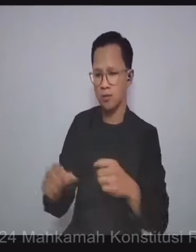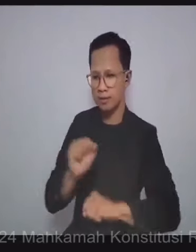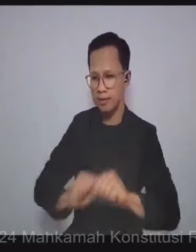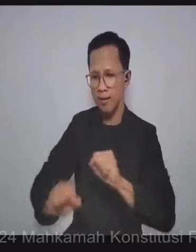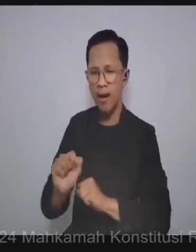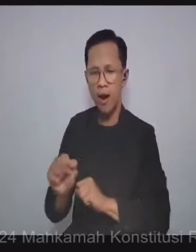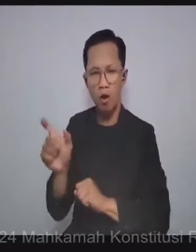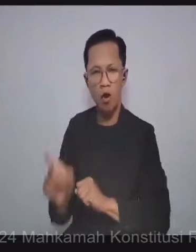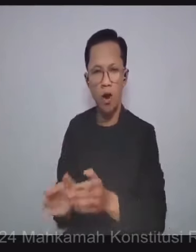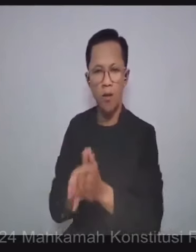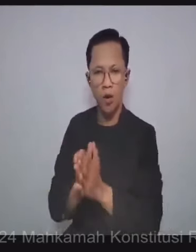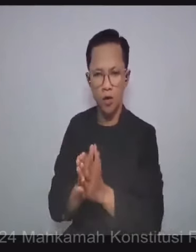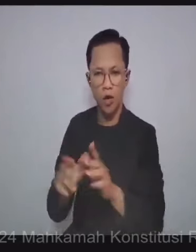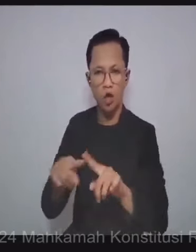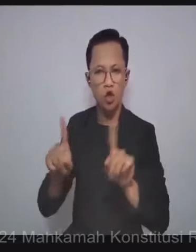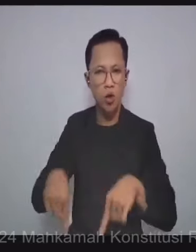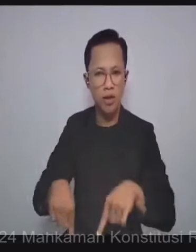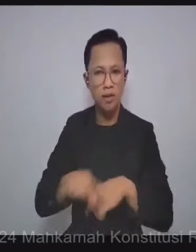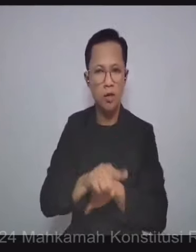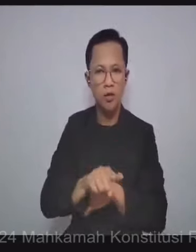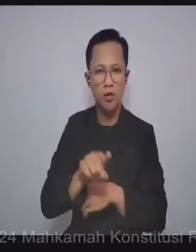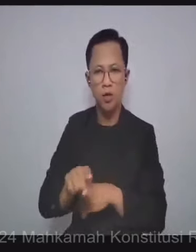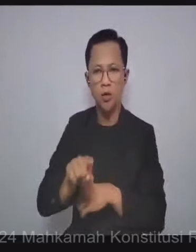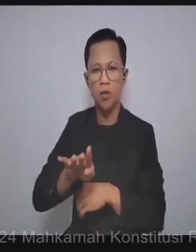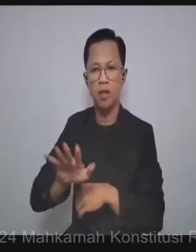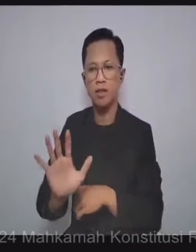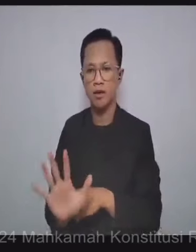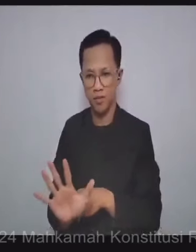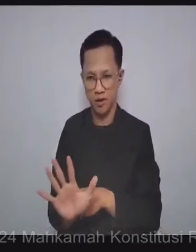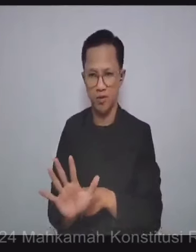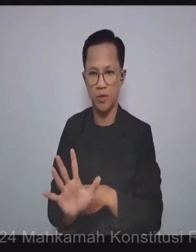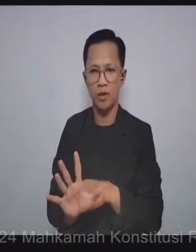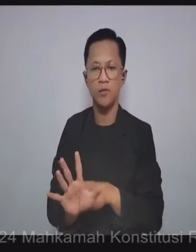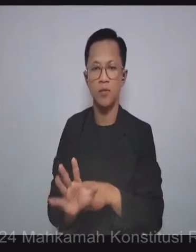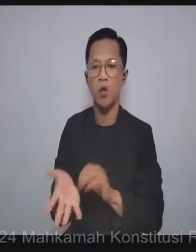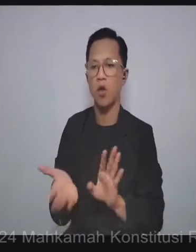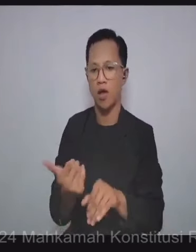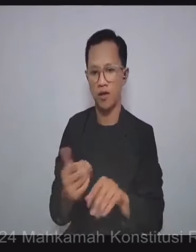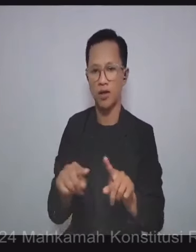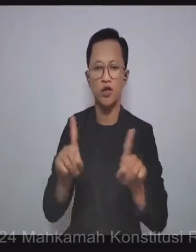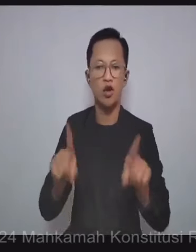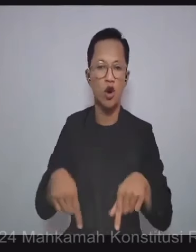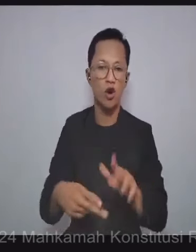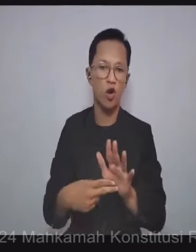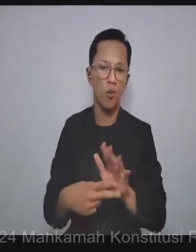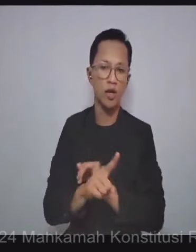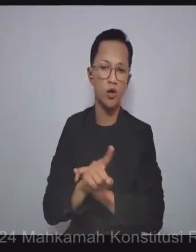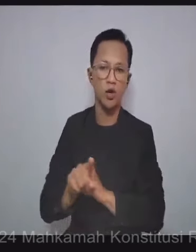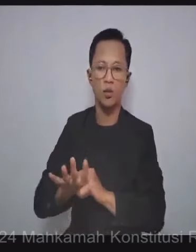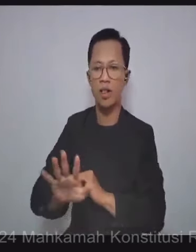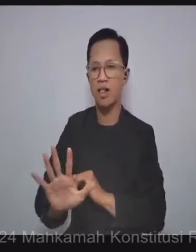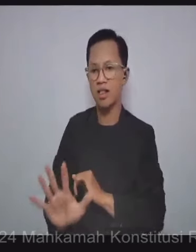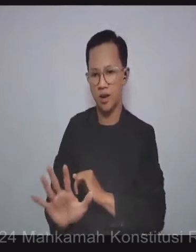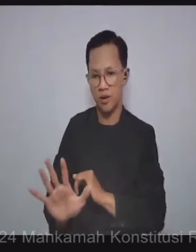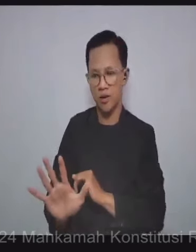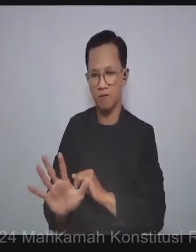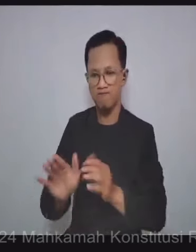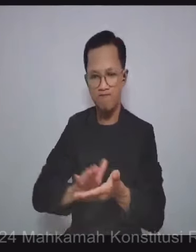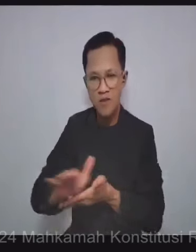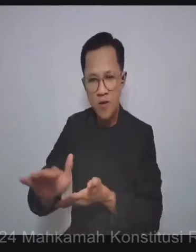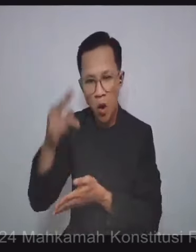Nomor 10 1145 Diulangi nomor 1145223 kepada pimpinan partai politik